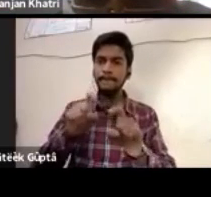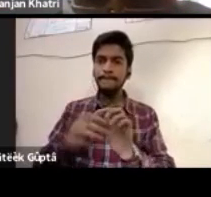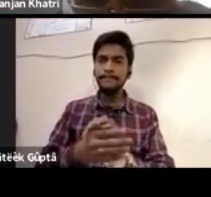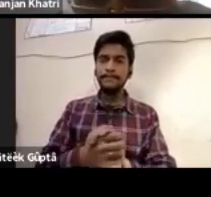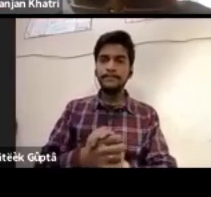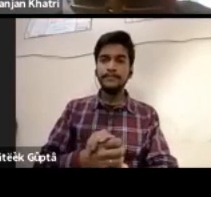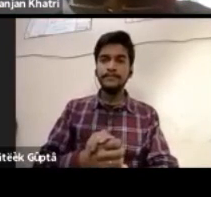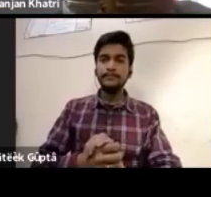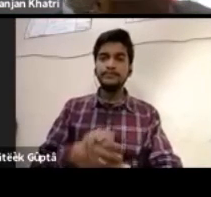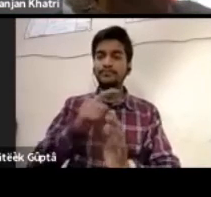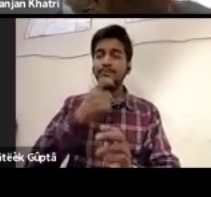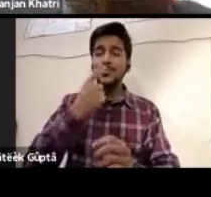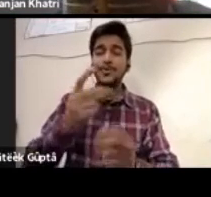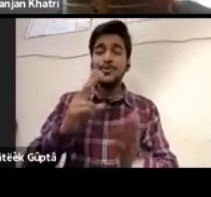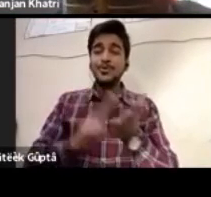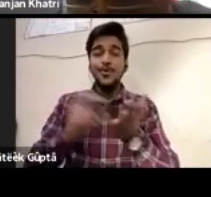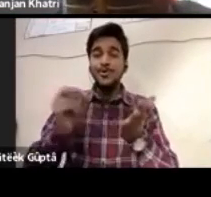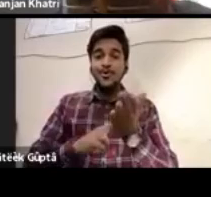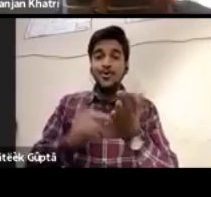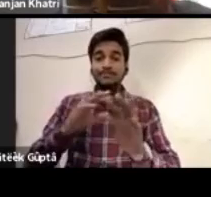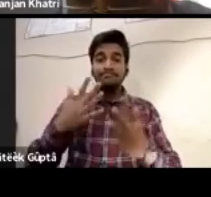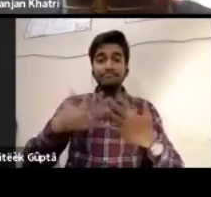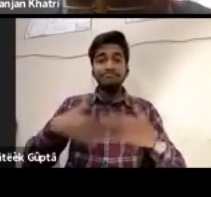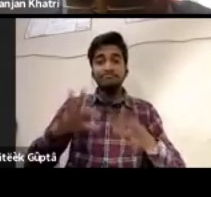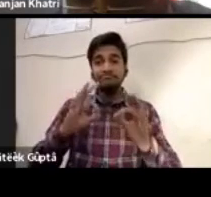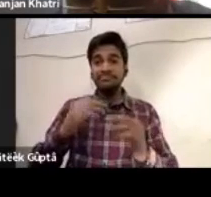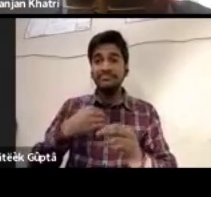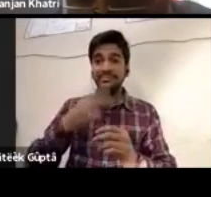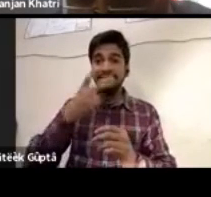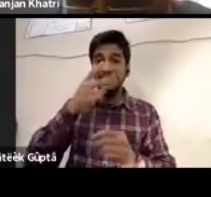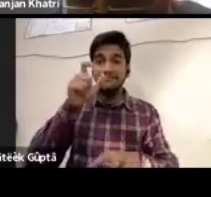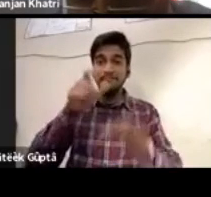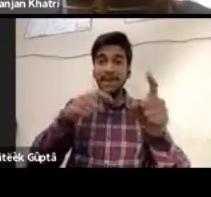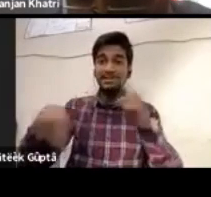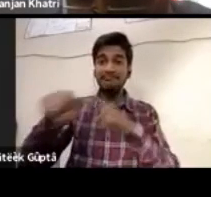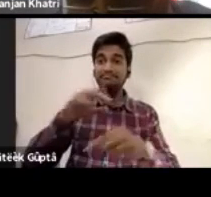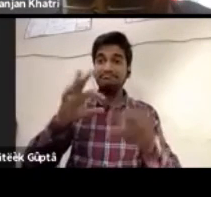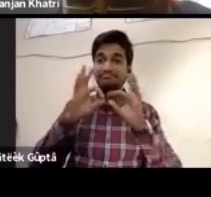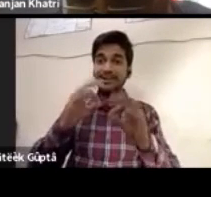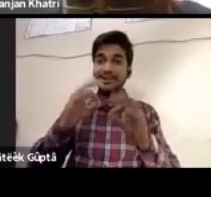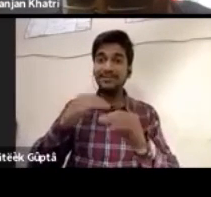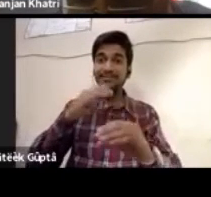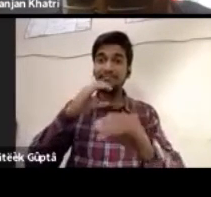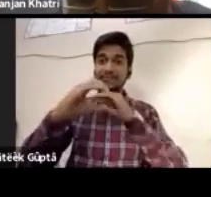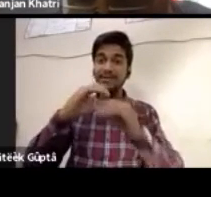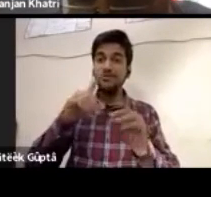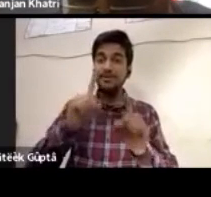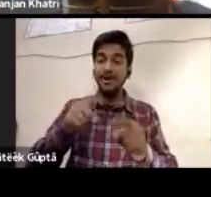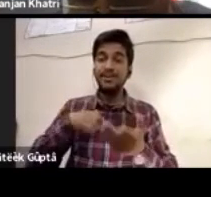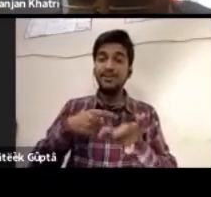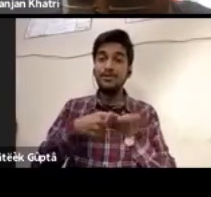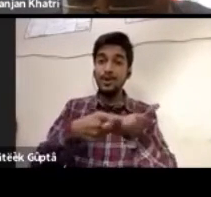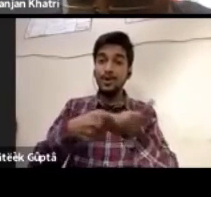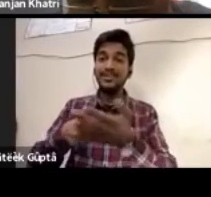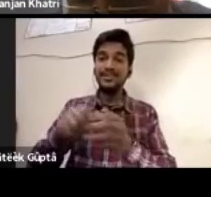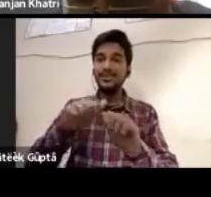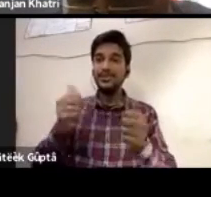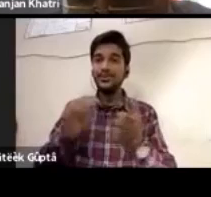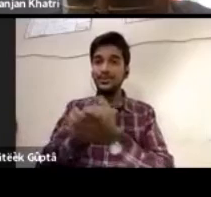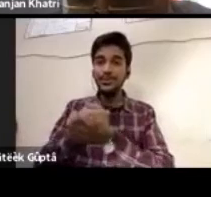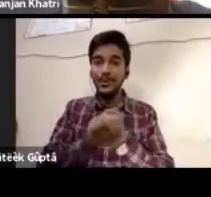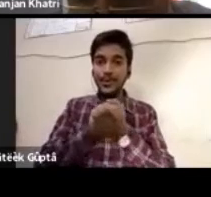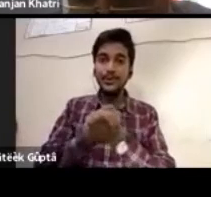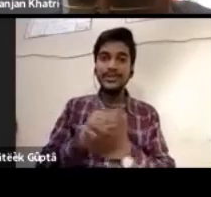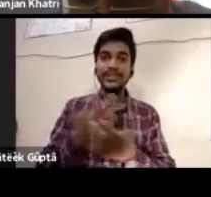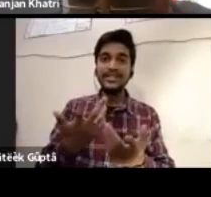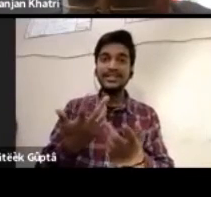No, sir. Thank you very much for moderating this panel. And my request to all my colleagues is like, I think